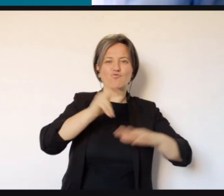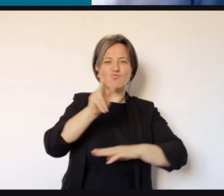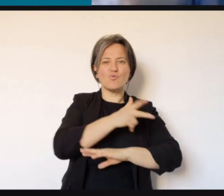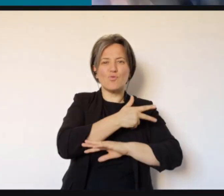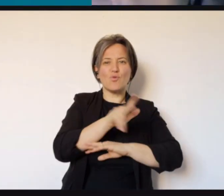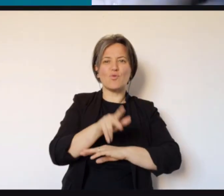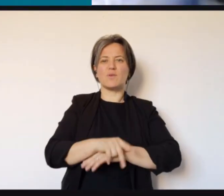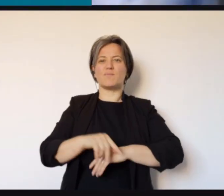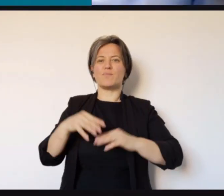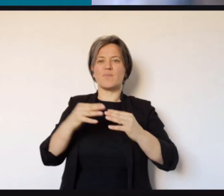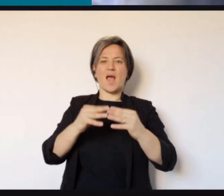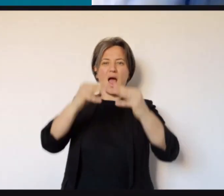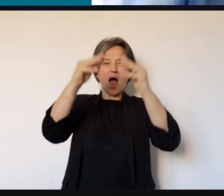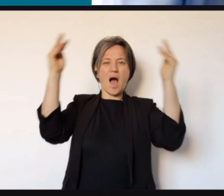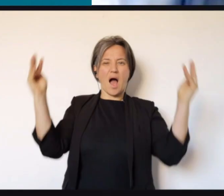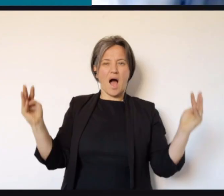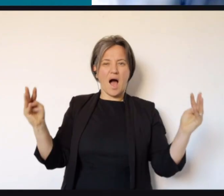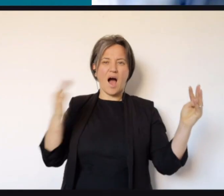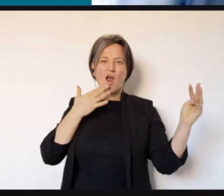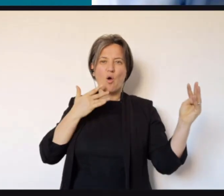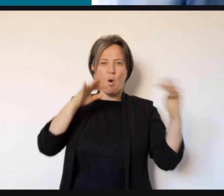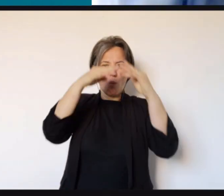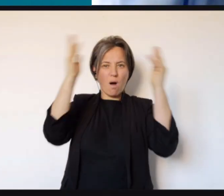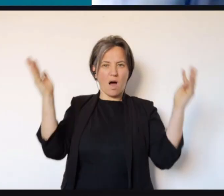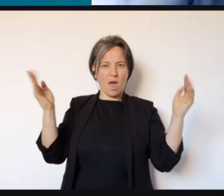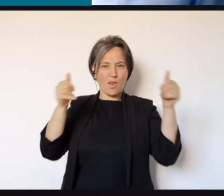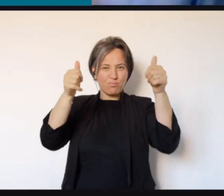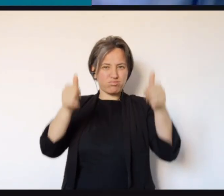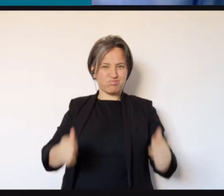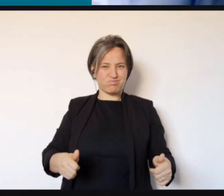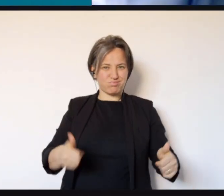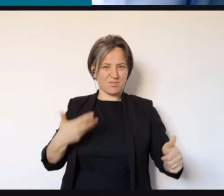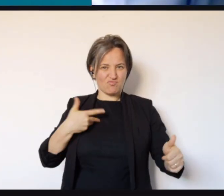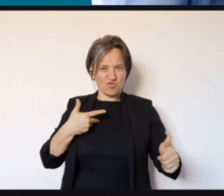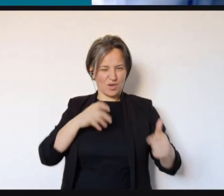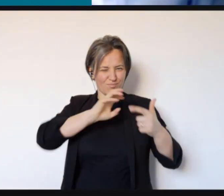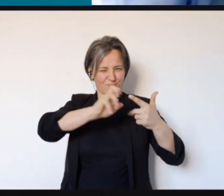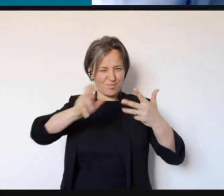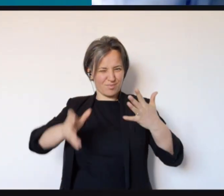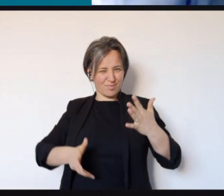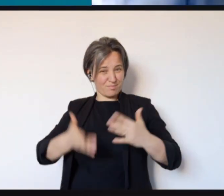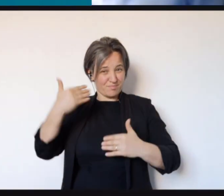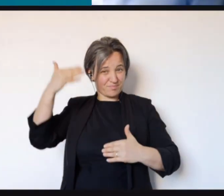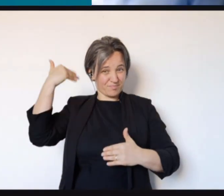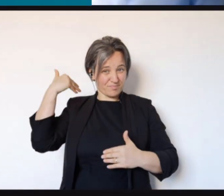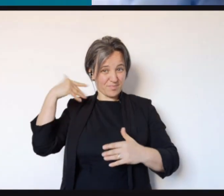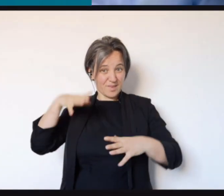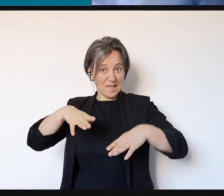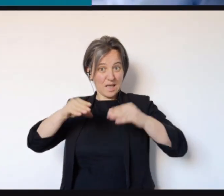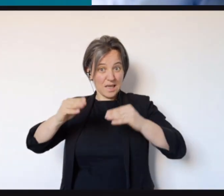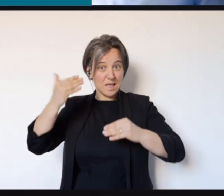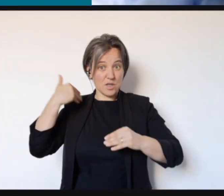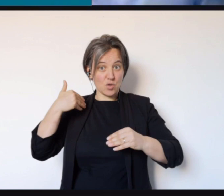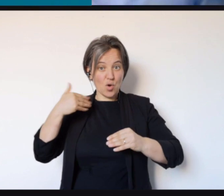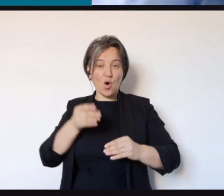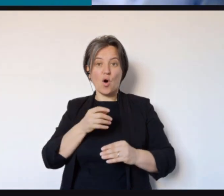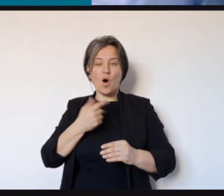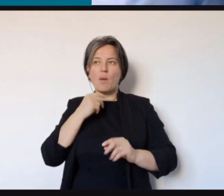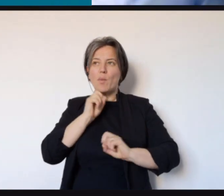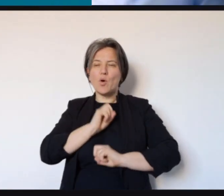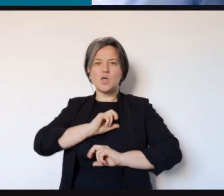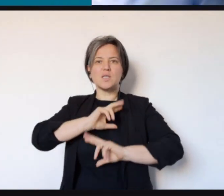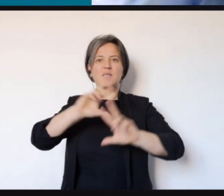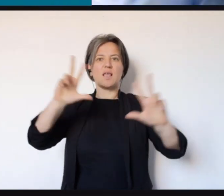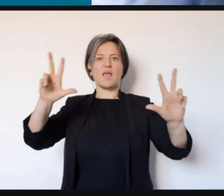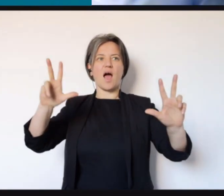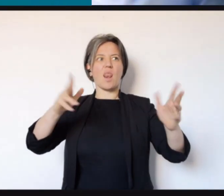bandiere oppure l'arcobaleno, erano dei segnali che si voleva